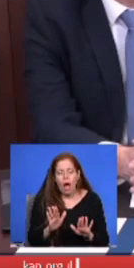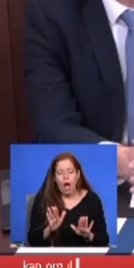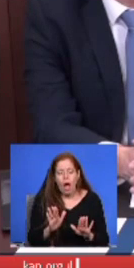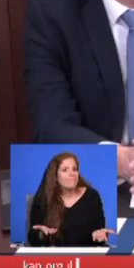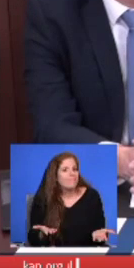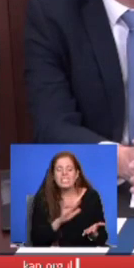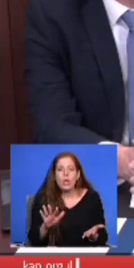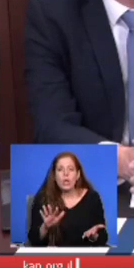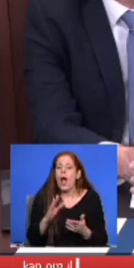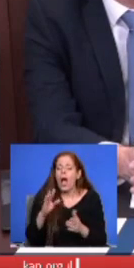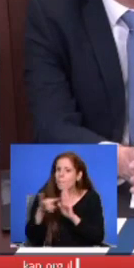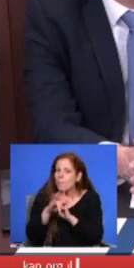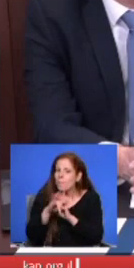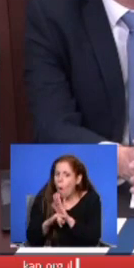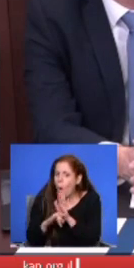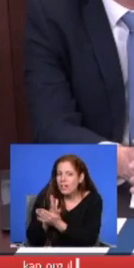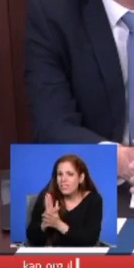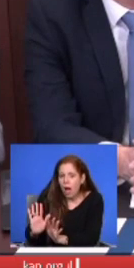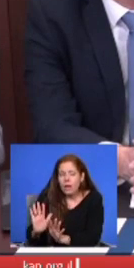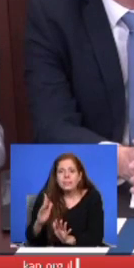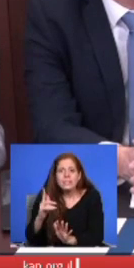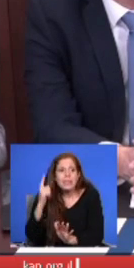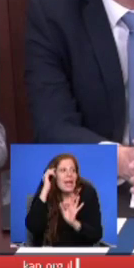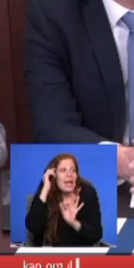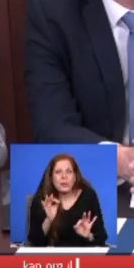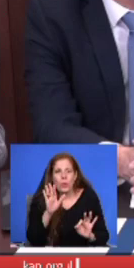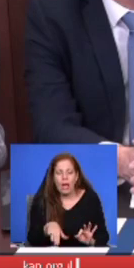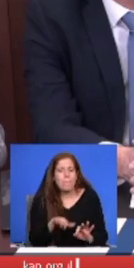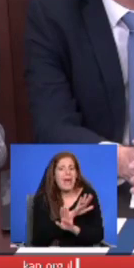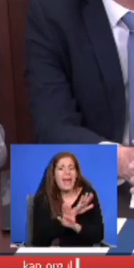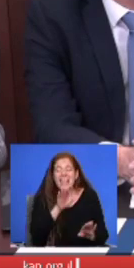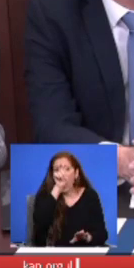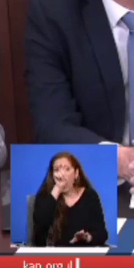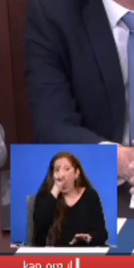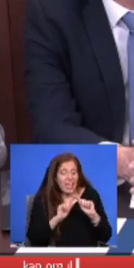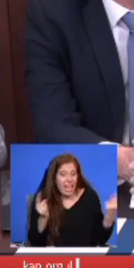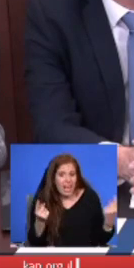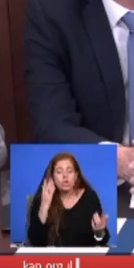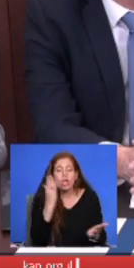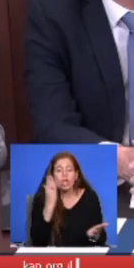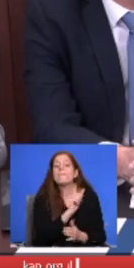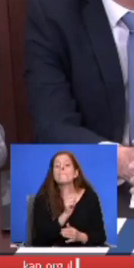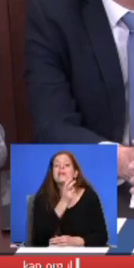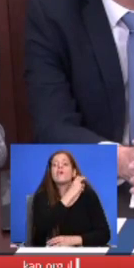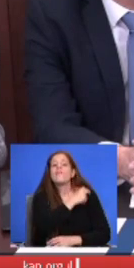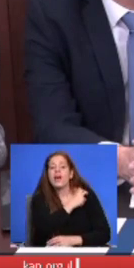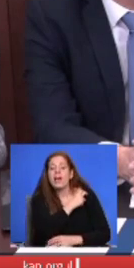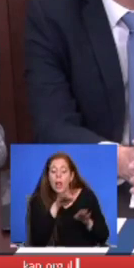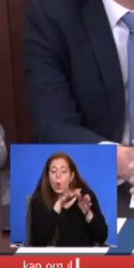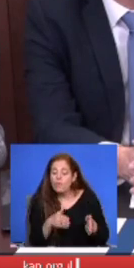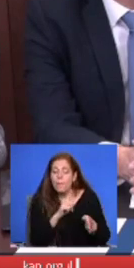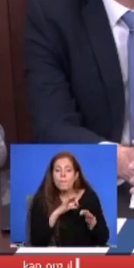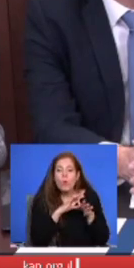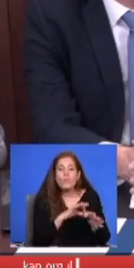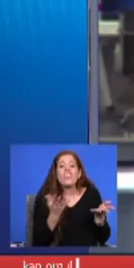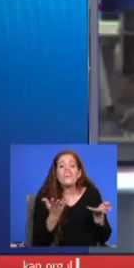בחוק, זה מעוגן בשכל הישר. אין אף אחד אחר שיקבע מי יפקד על הגופים הללו, מי יוביל אותם וכיצד יובילו